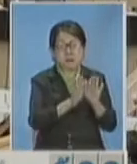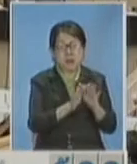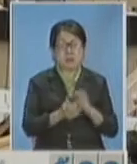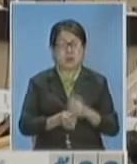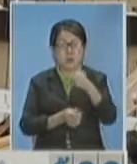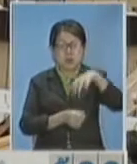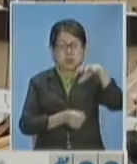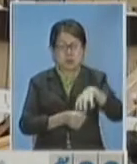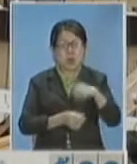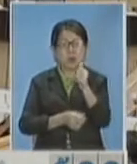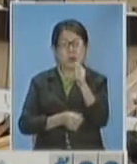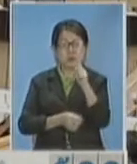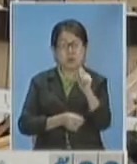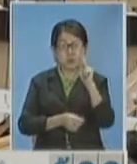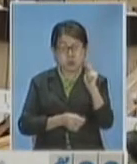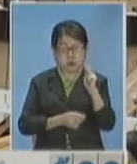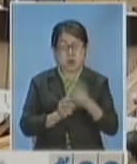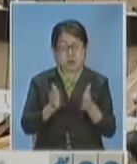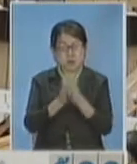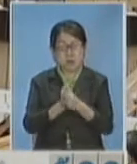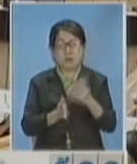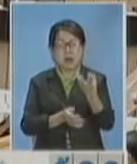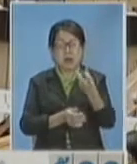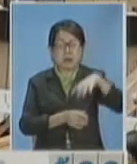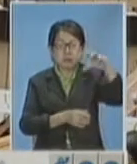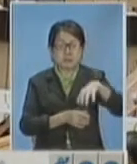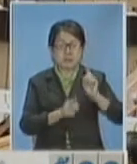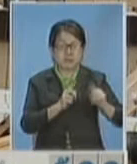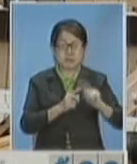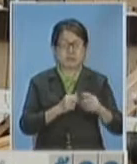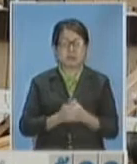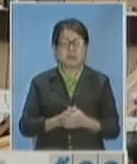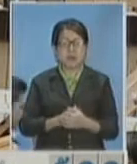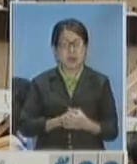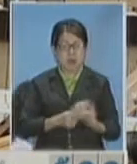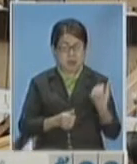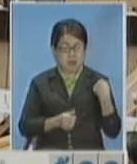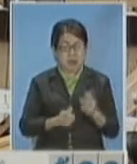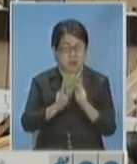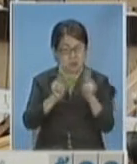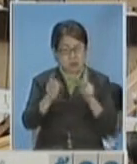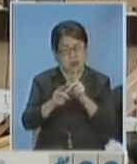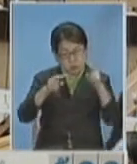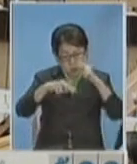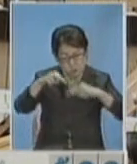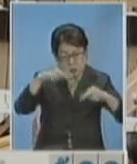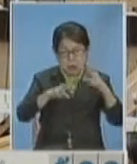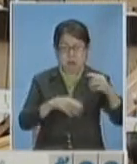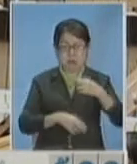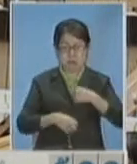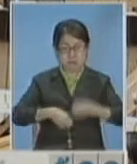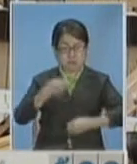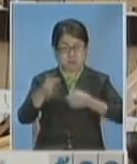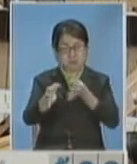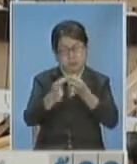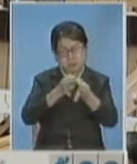ตลาดเพื่อเกษตรกรและองค์การคลังสินค้านะคะกรรมาธิการได้ตรวจสอบนะคะและดิฉันเป็นคนที่ให้ความเห็นนะค